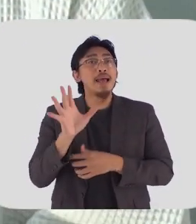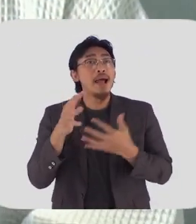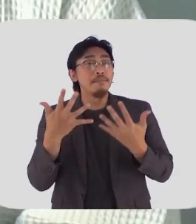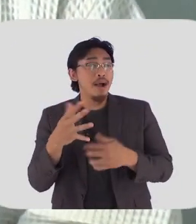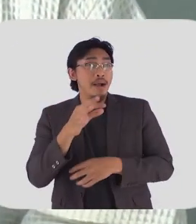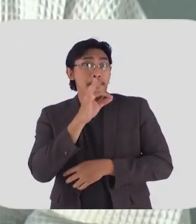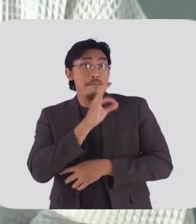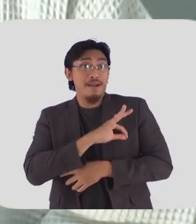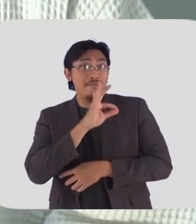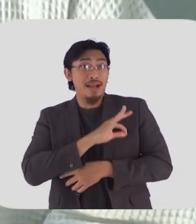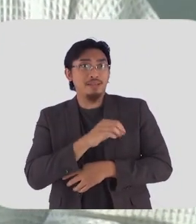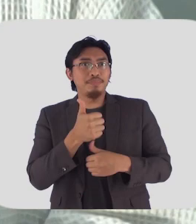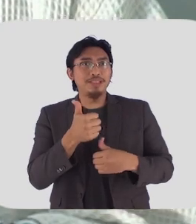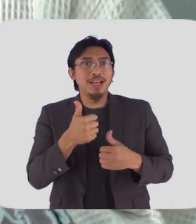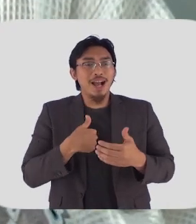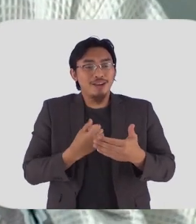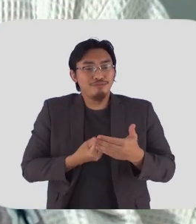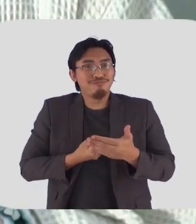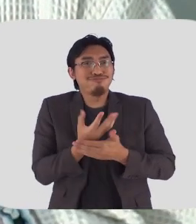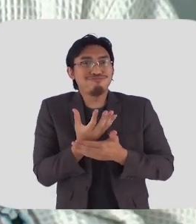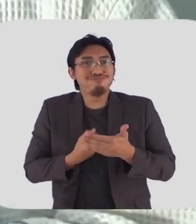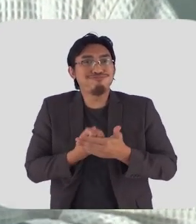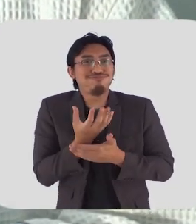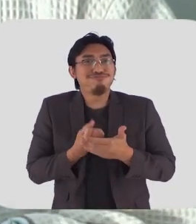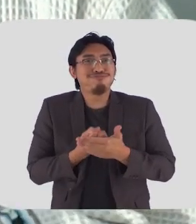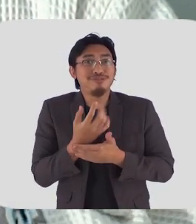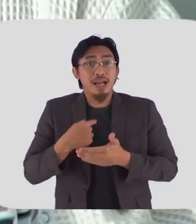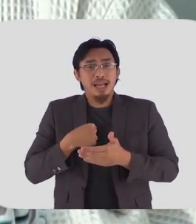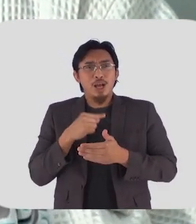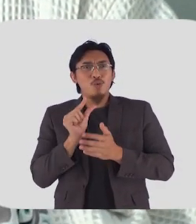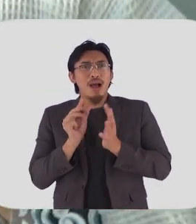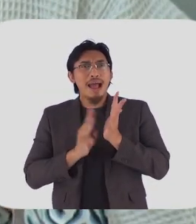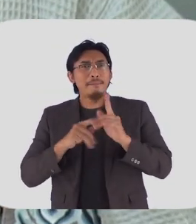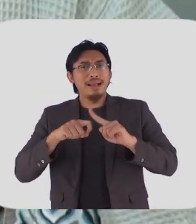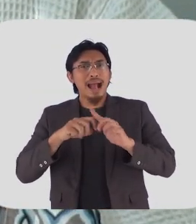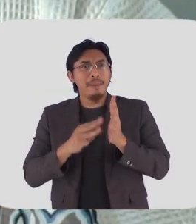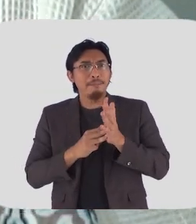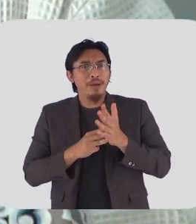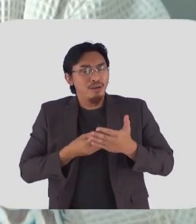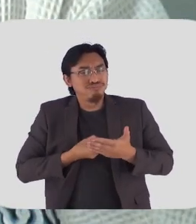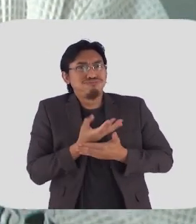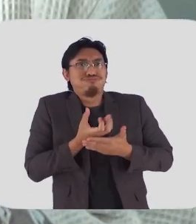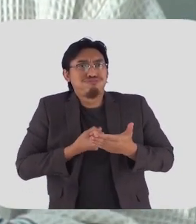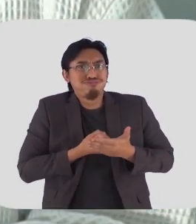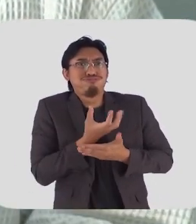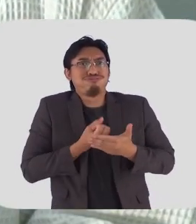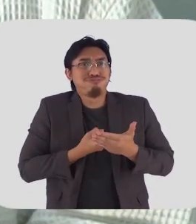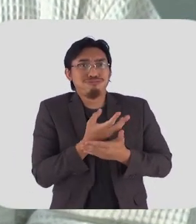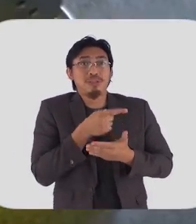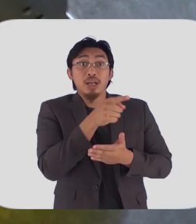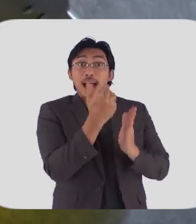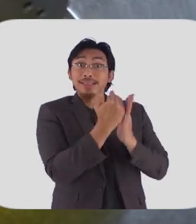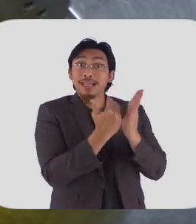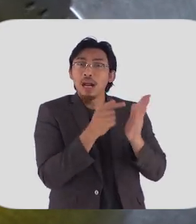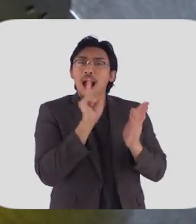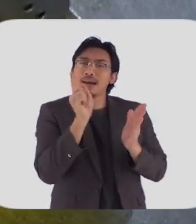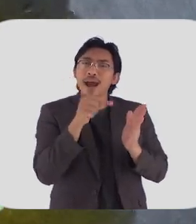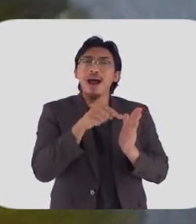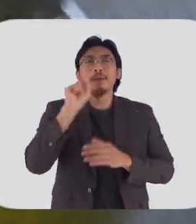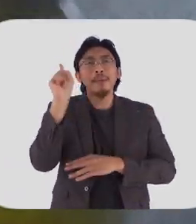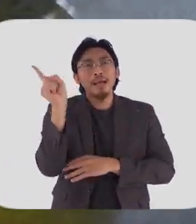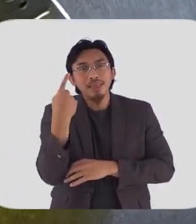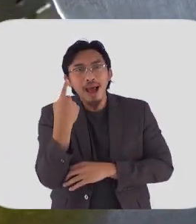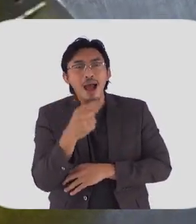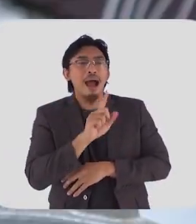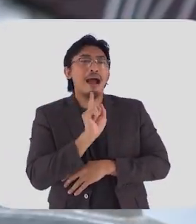helpful sekali di acara training tersebut. Kemudian manfaat juga adalah mengeluarkan unek-unek sebagai UKM, karena